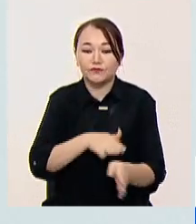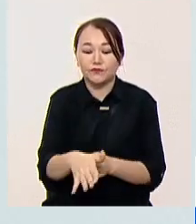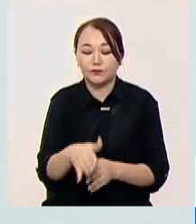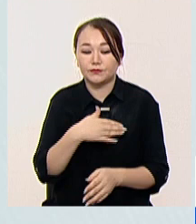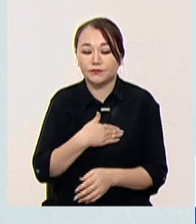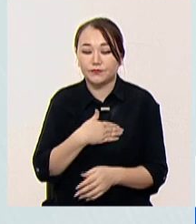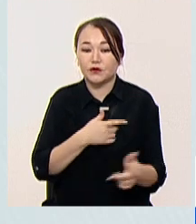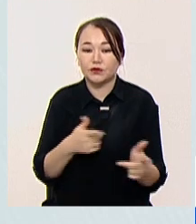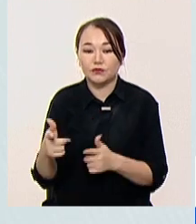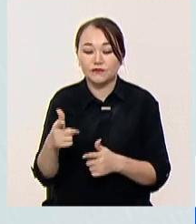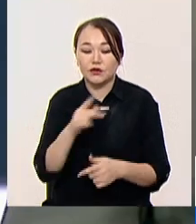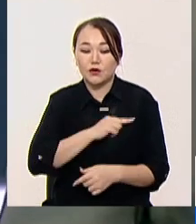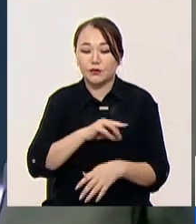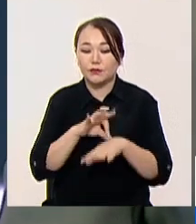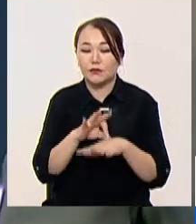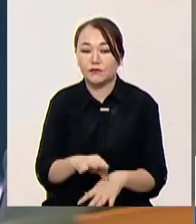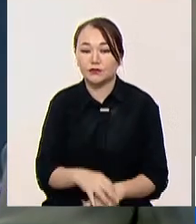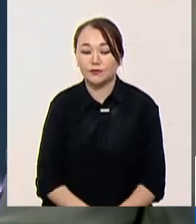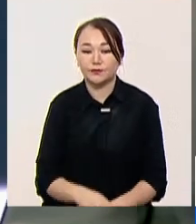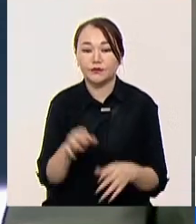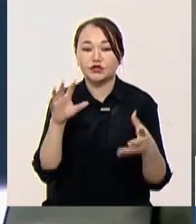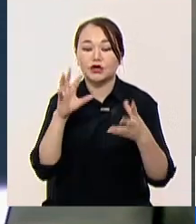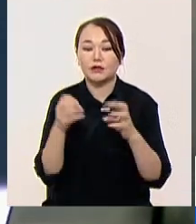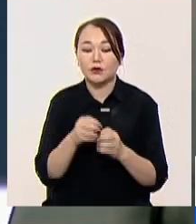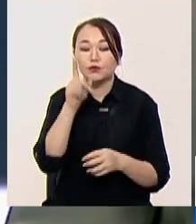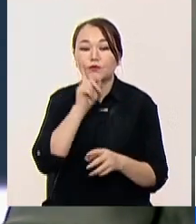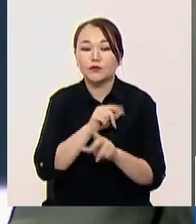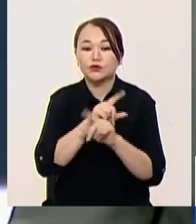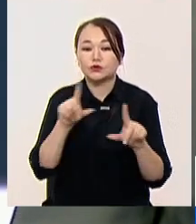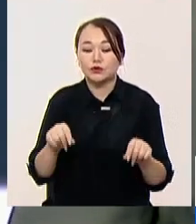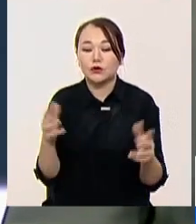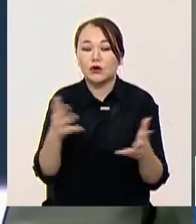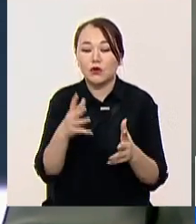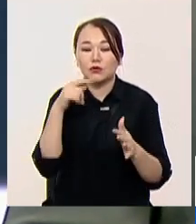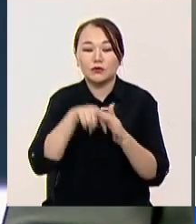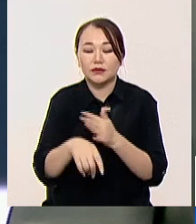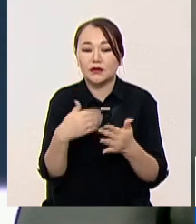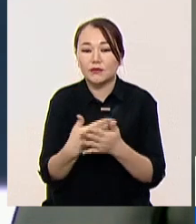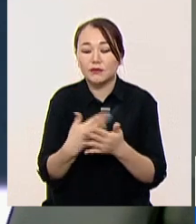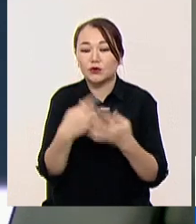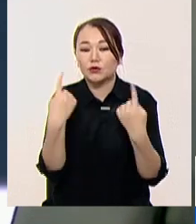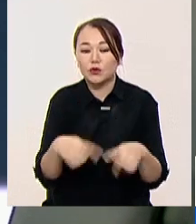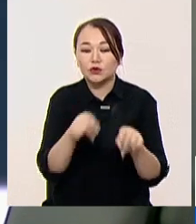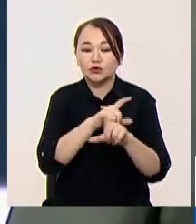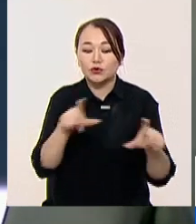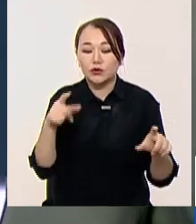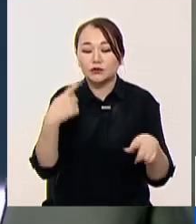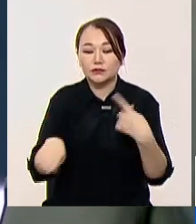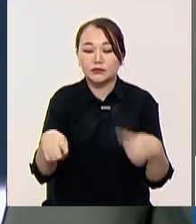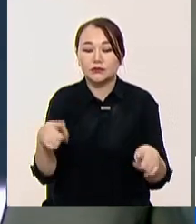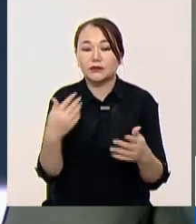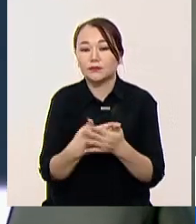біз дайындық жұмыстарын жүргізіп отырмыз. Жалпы жайлы мектеп деген қандай мектеп? Өзге білім ордаларынан айырмашылығы неде?